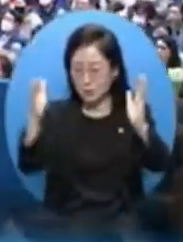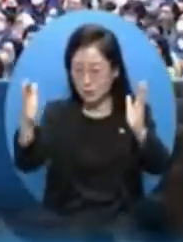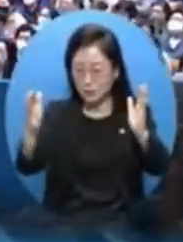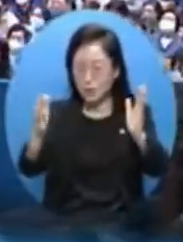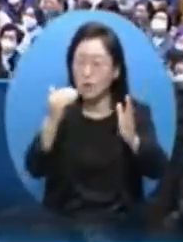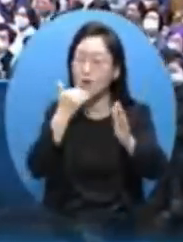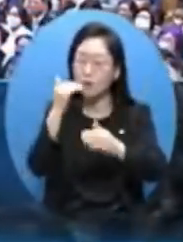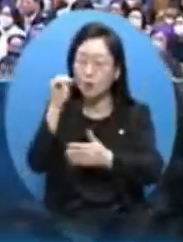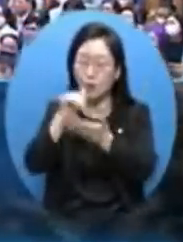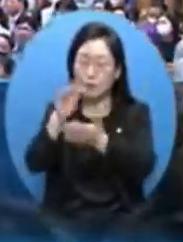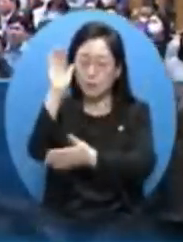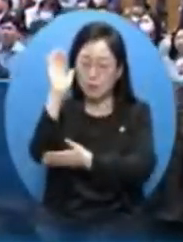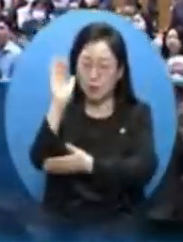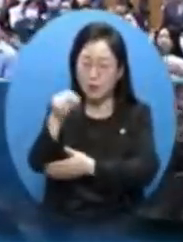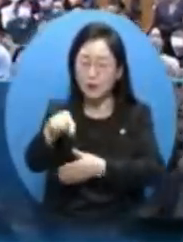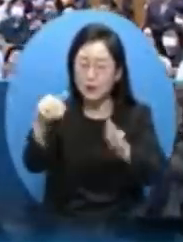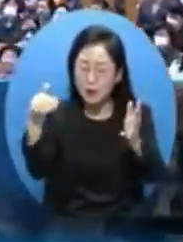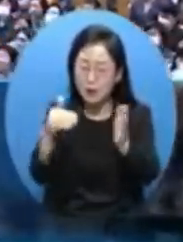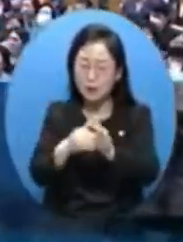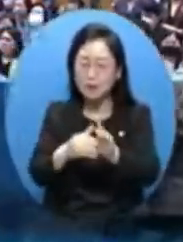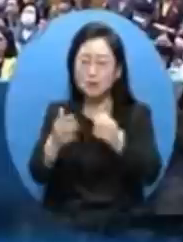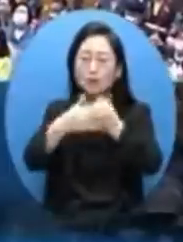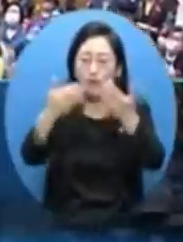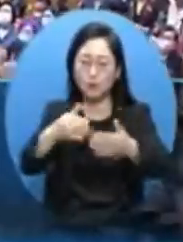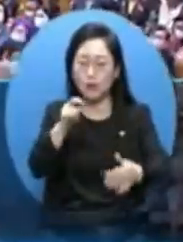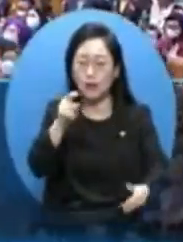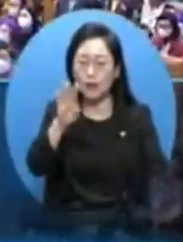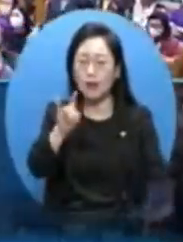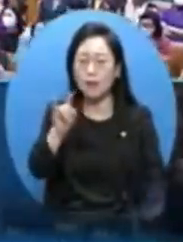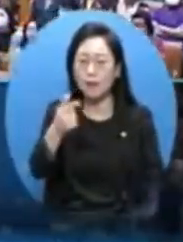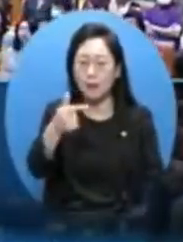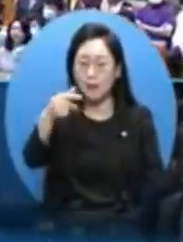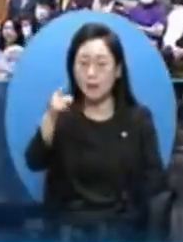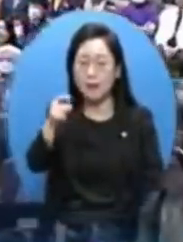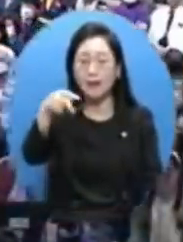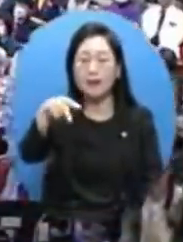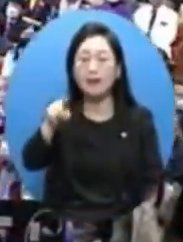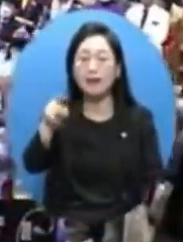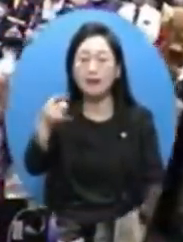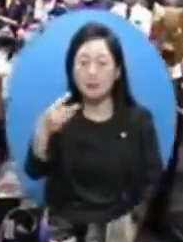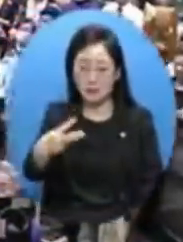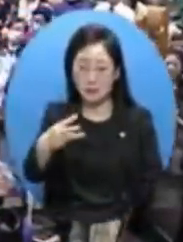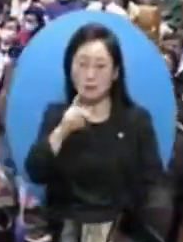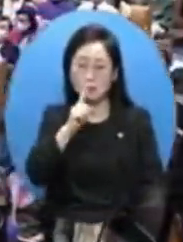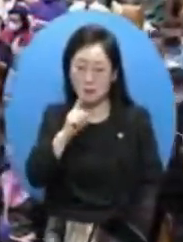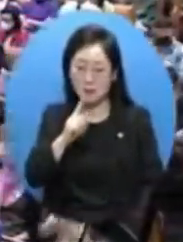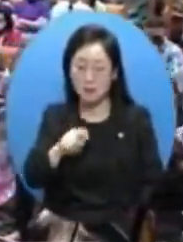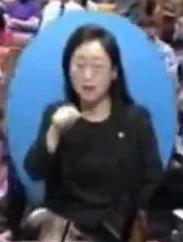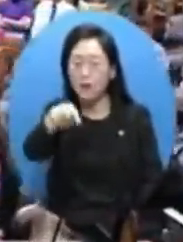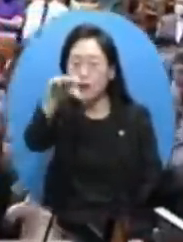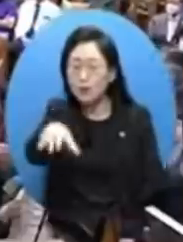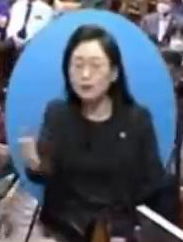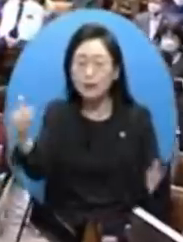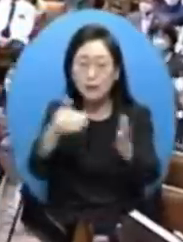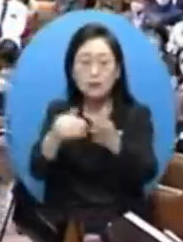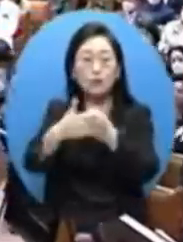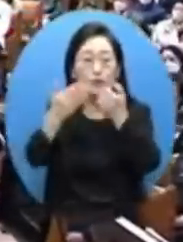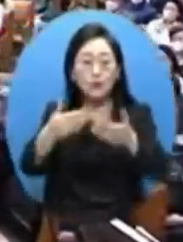하고 그 이름을 에벤에셀이라 하니라. 성경은 말씀합니다. 여기까지 우리를 도우셨다. 이